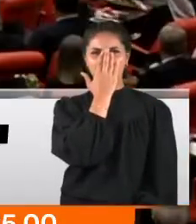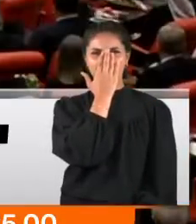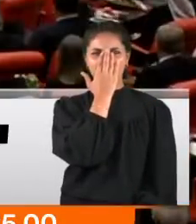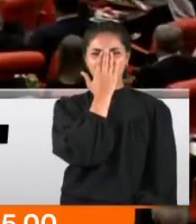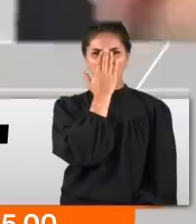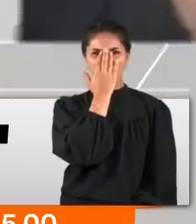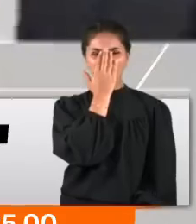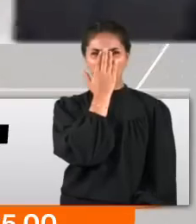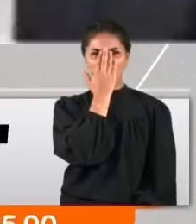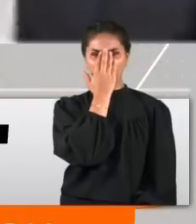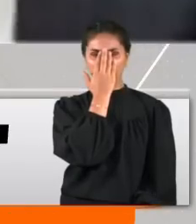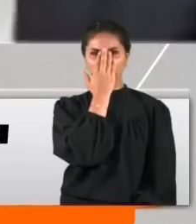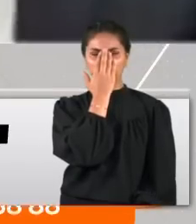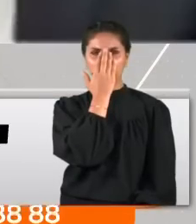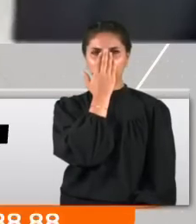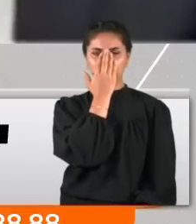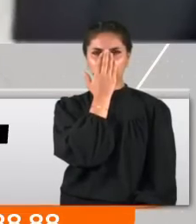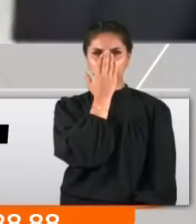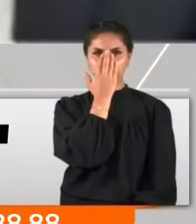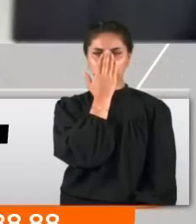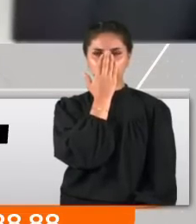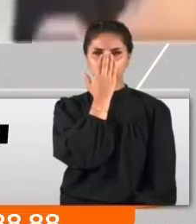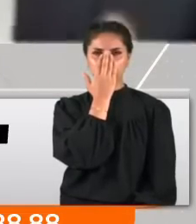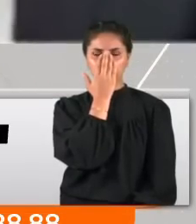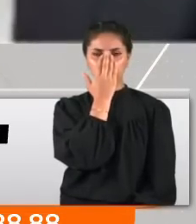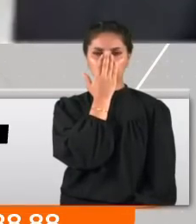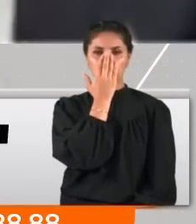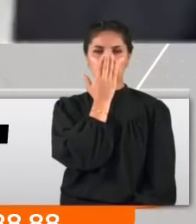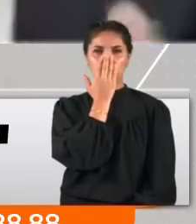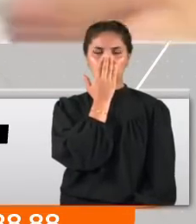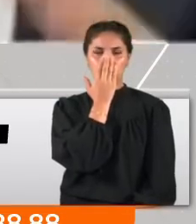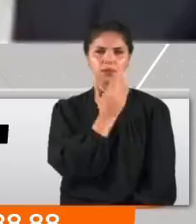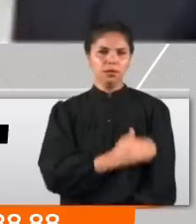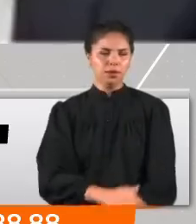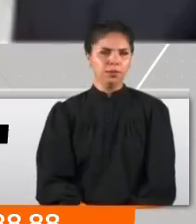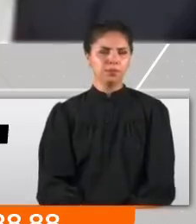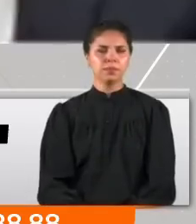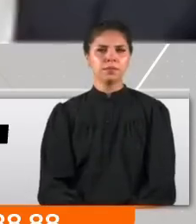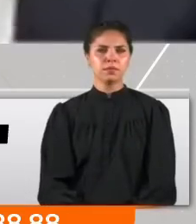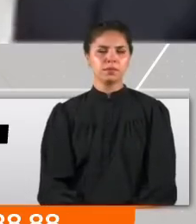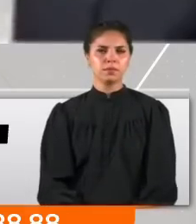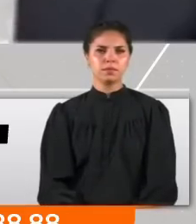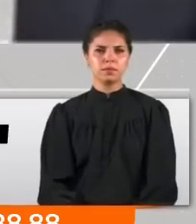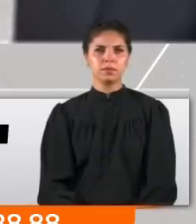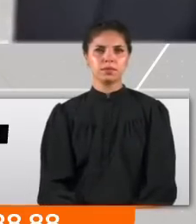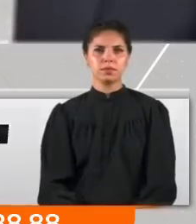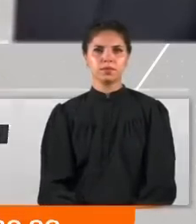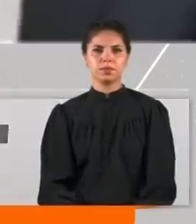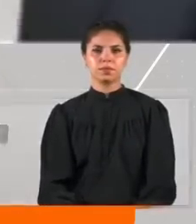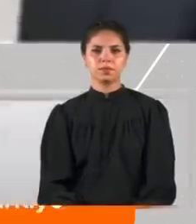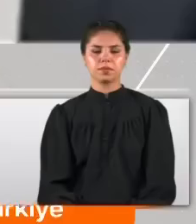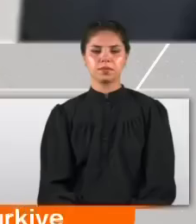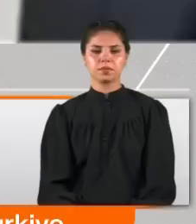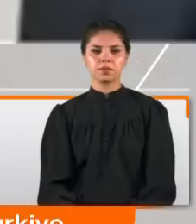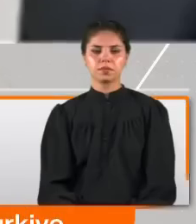lazım? Elbette. Altı okumuzdan biri milliyetçilik olduğu sürece biz HDP veya BDP türevi partilere yanaşamayız.